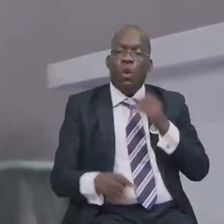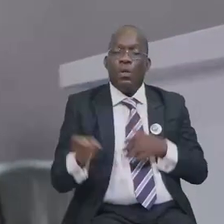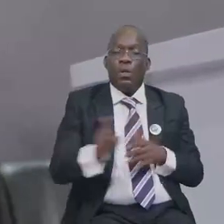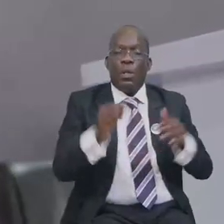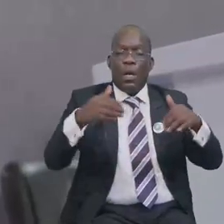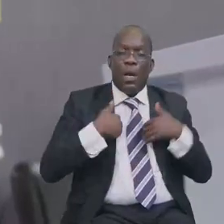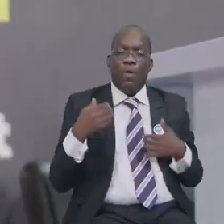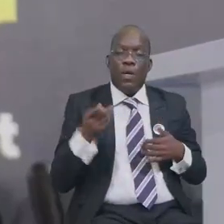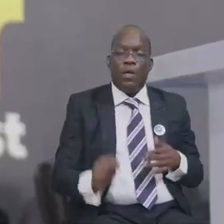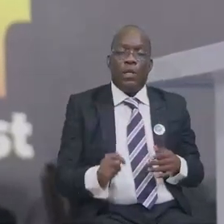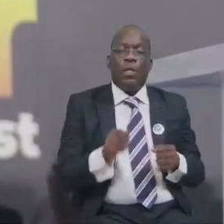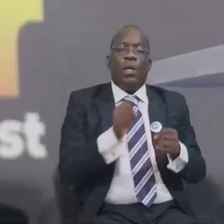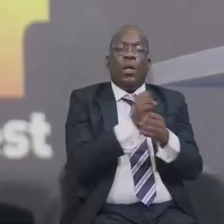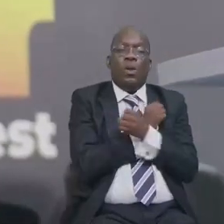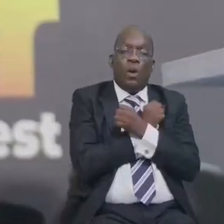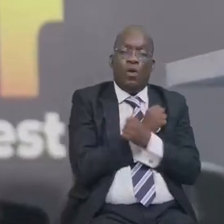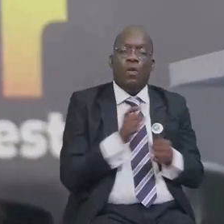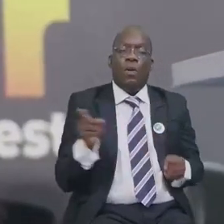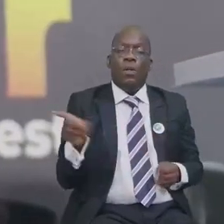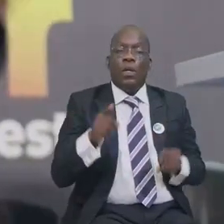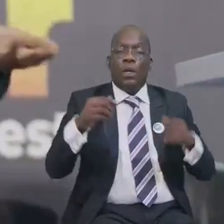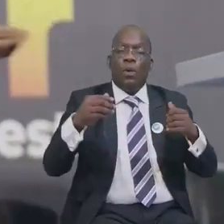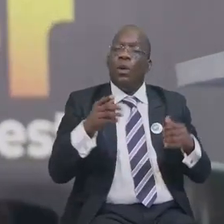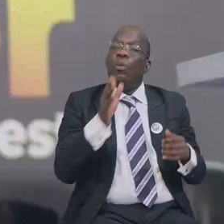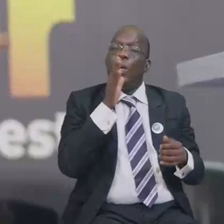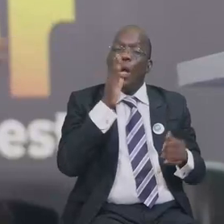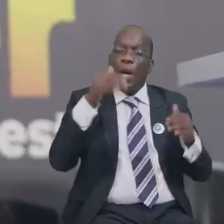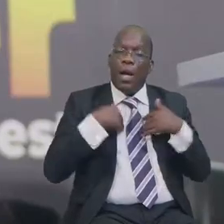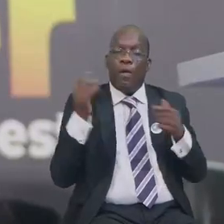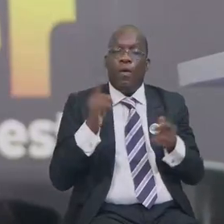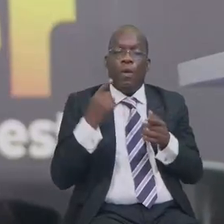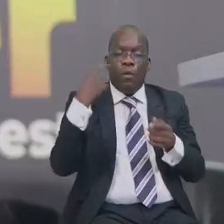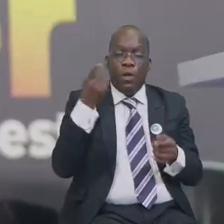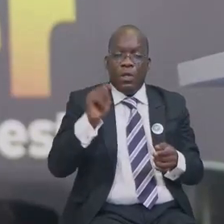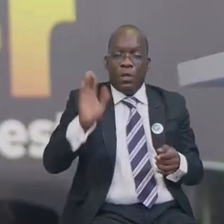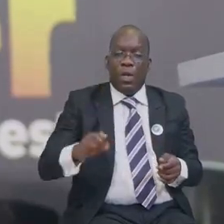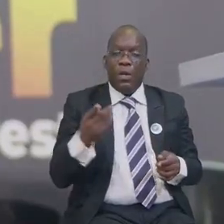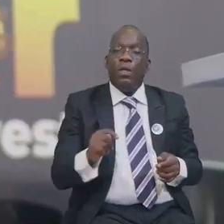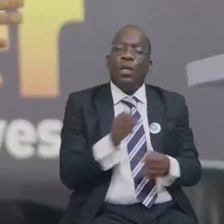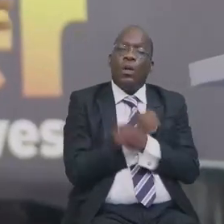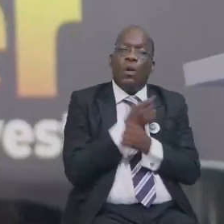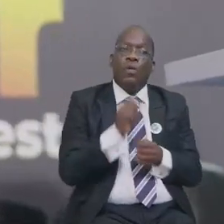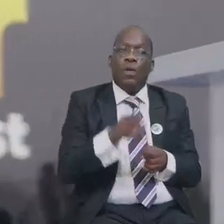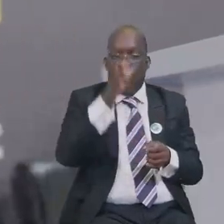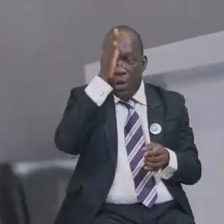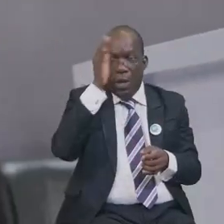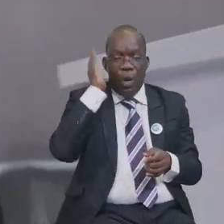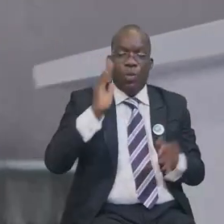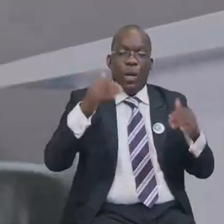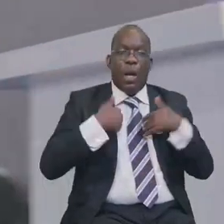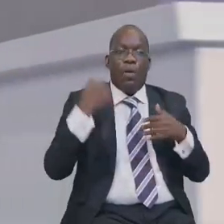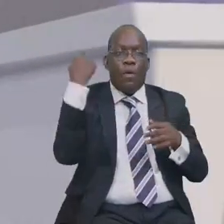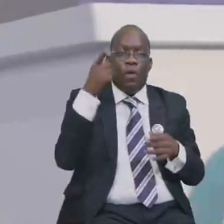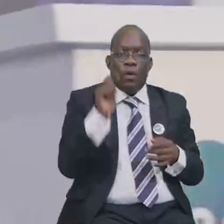l'affection qu'une mère devrait avoir pour l'enfant, l'affection qu'un père peut avoir pour les garçons, pour les, tous les